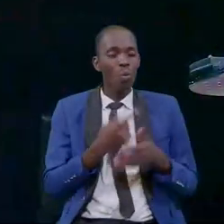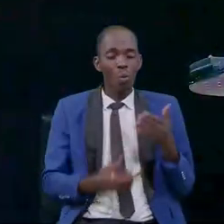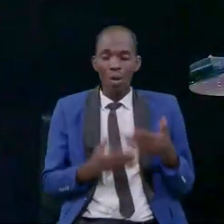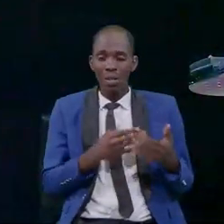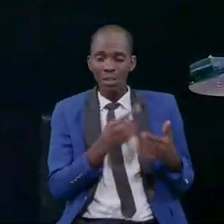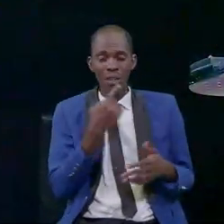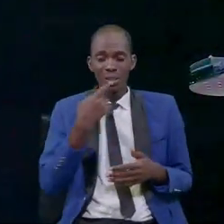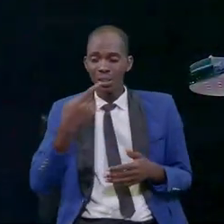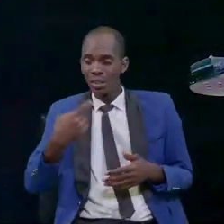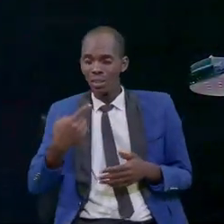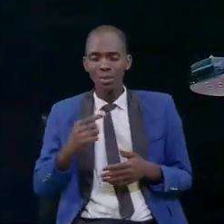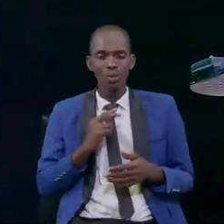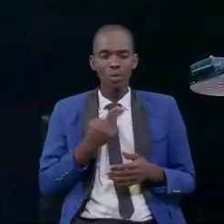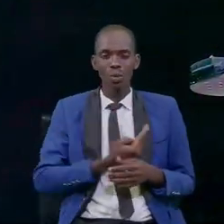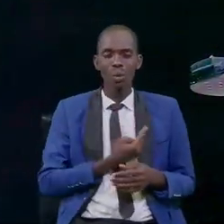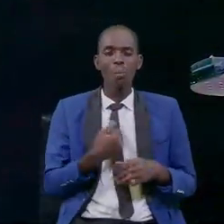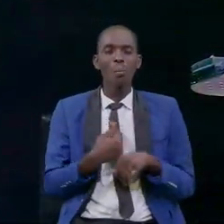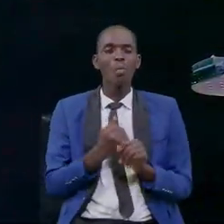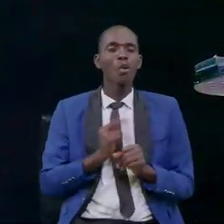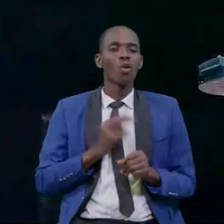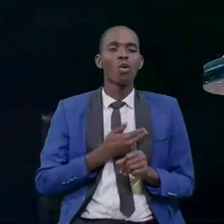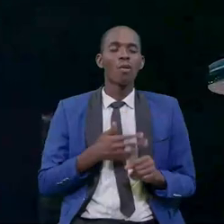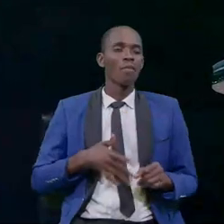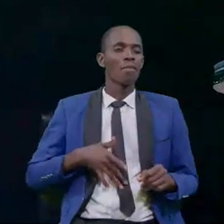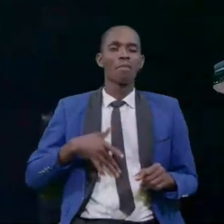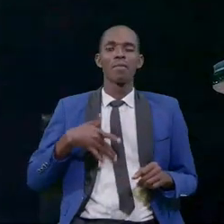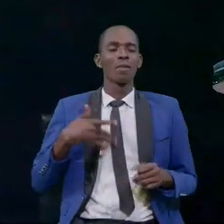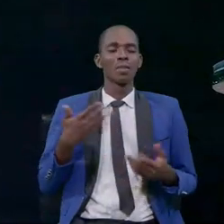Dès qu'il vient, ce qu'il nous dit, ce qu'elle nous dit,